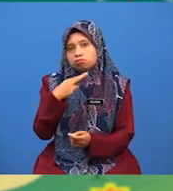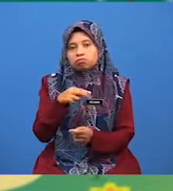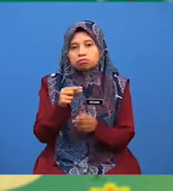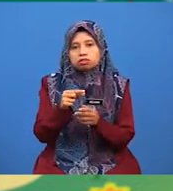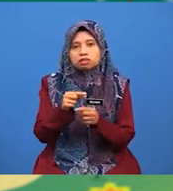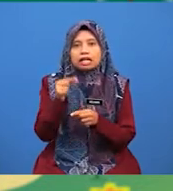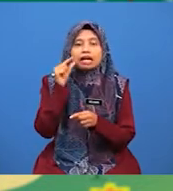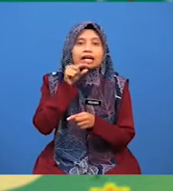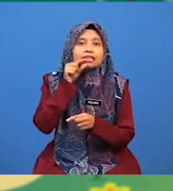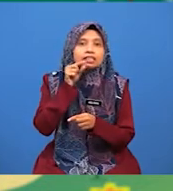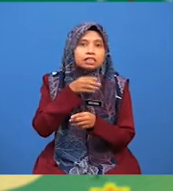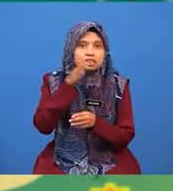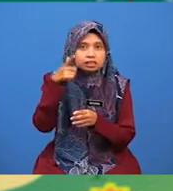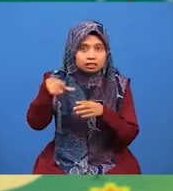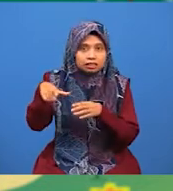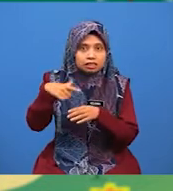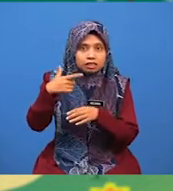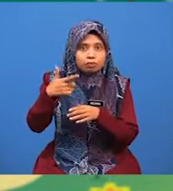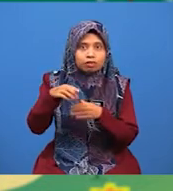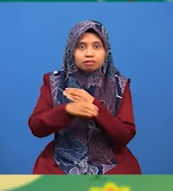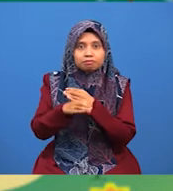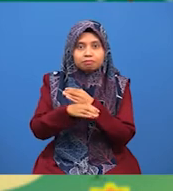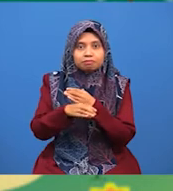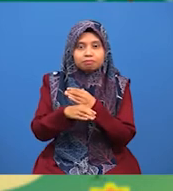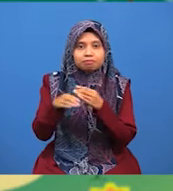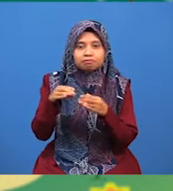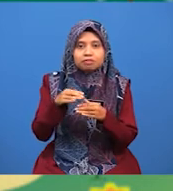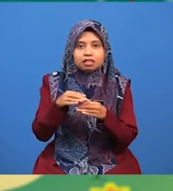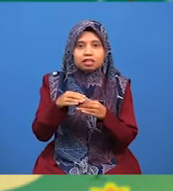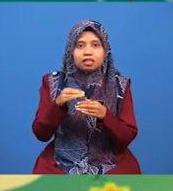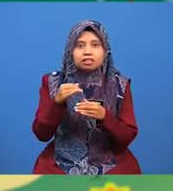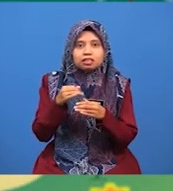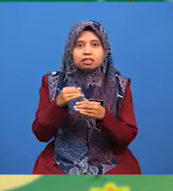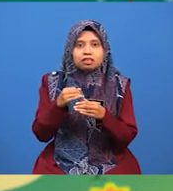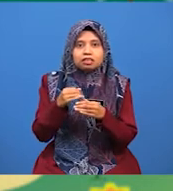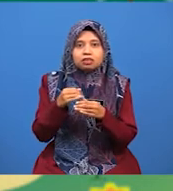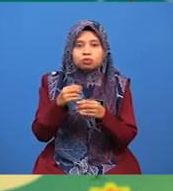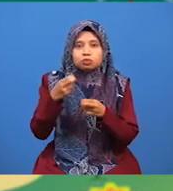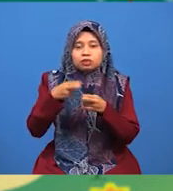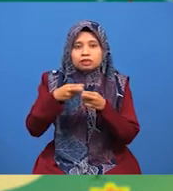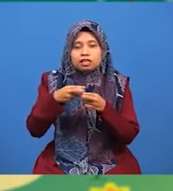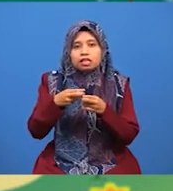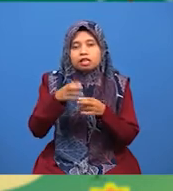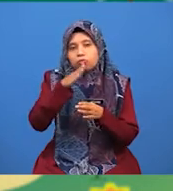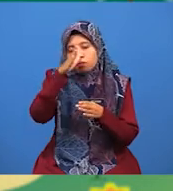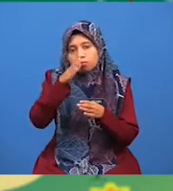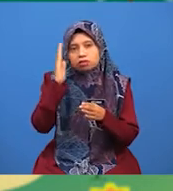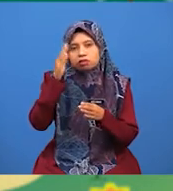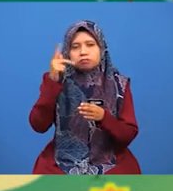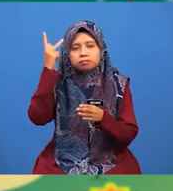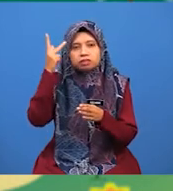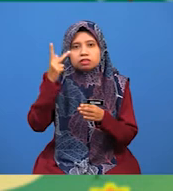gadis seberang, membawa dulang isinya jerami, jerihmu bapa akan